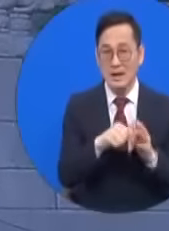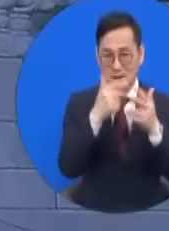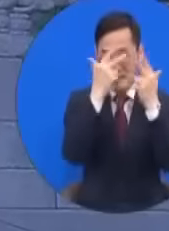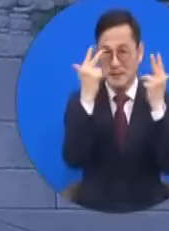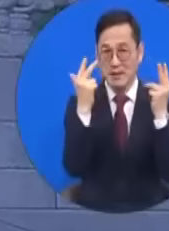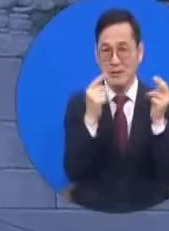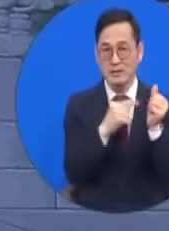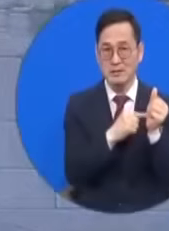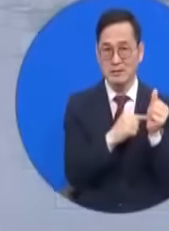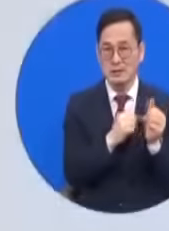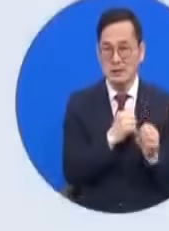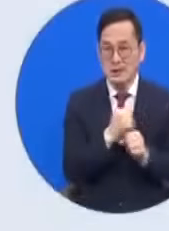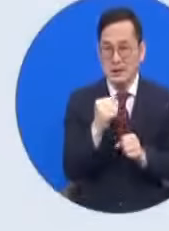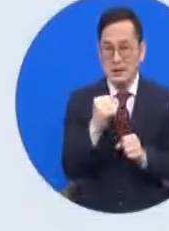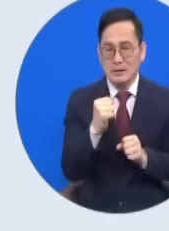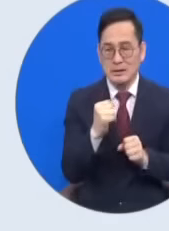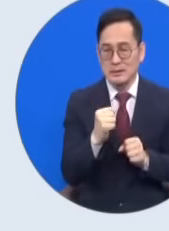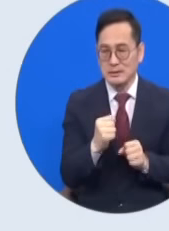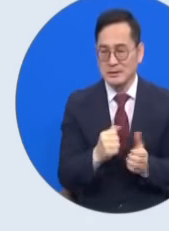실무자의 실수라는 겁니다.